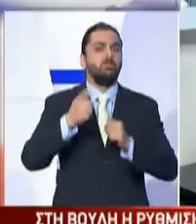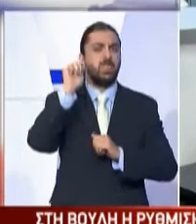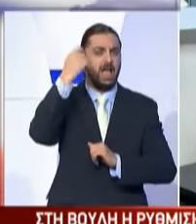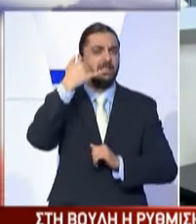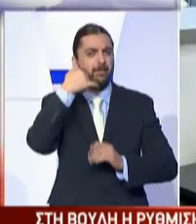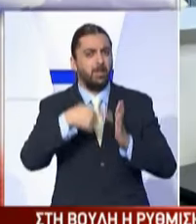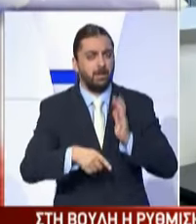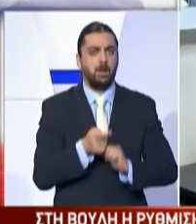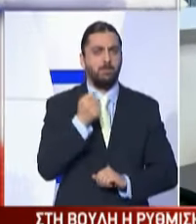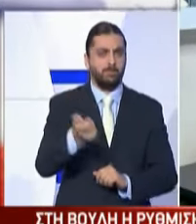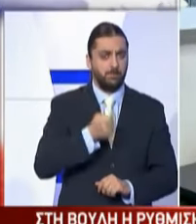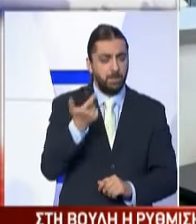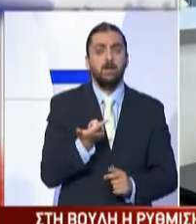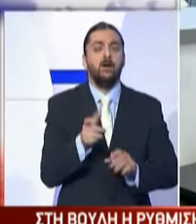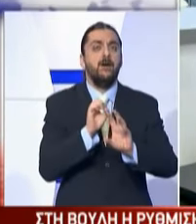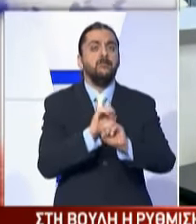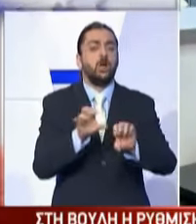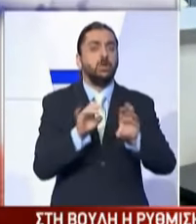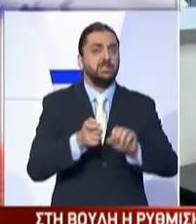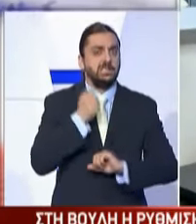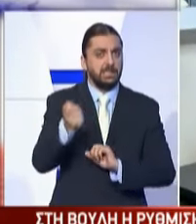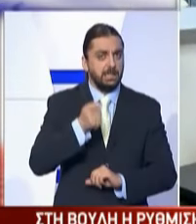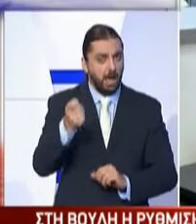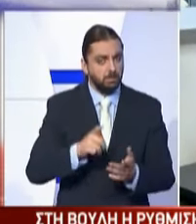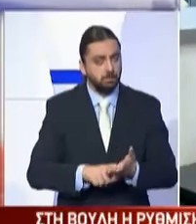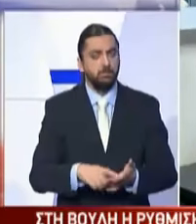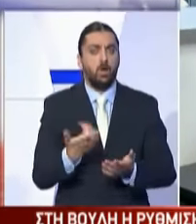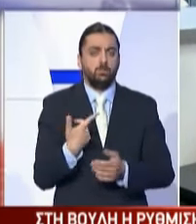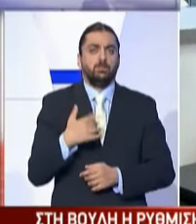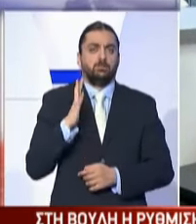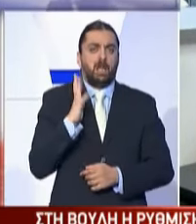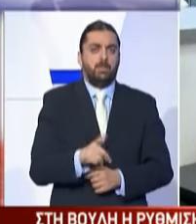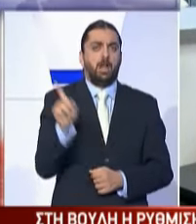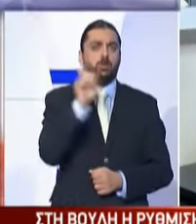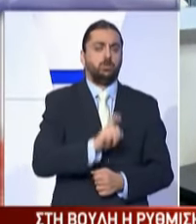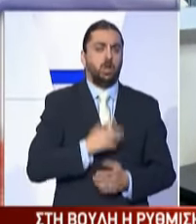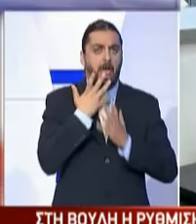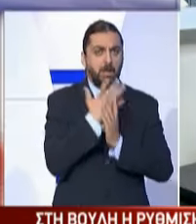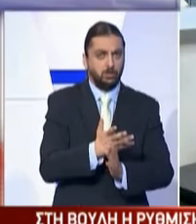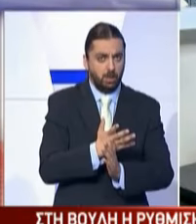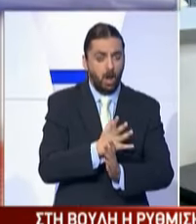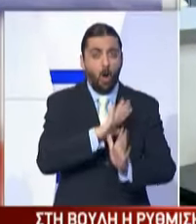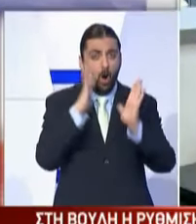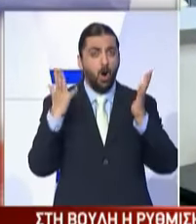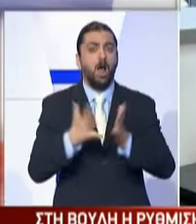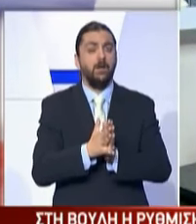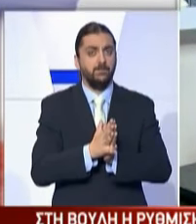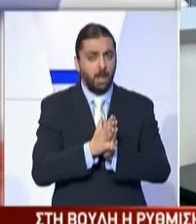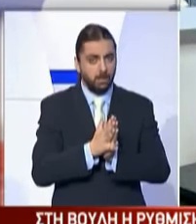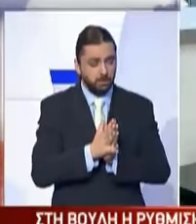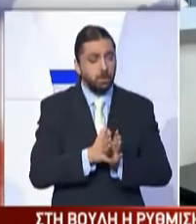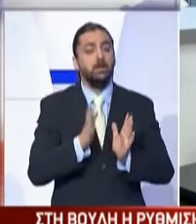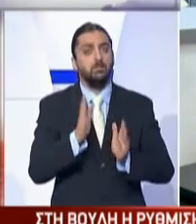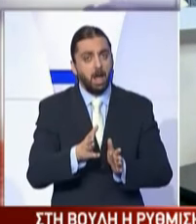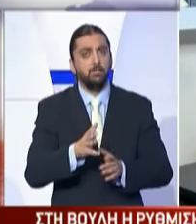όπως είναι τα φροντιστήρια, αν θέλετε, όπως είναι το κόστος διαβίωσης. Όλο αυτό το πλέγμα των αντικειμενικών κριτηρίων θα μπορεί να υποβληθεί